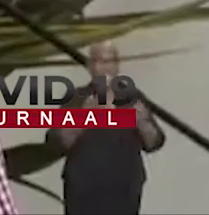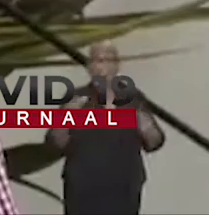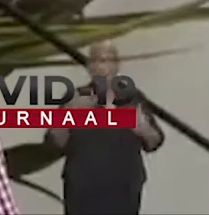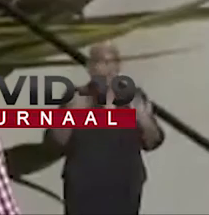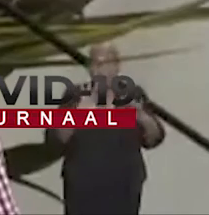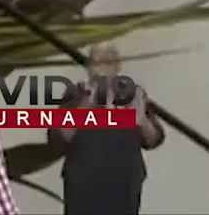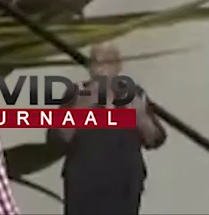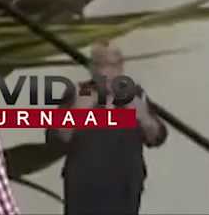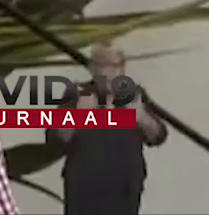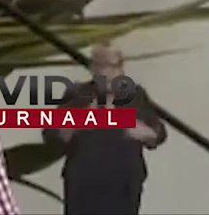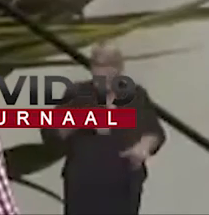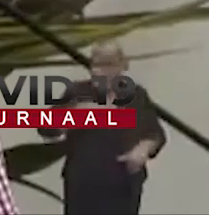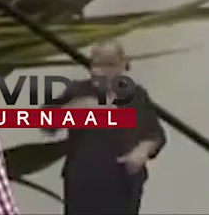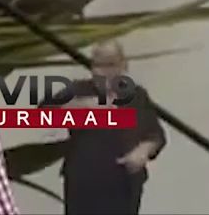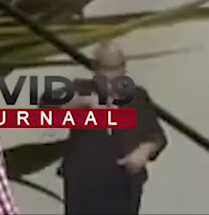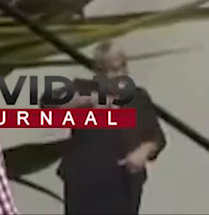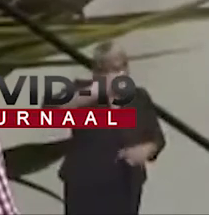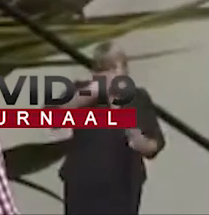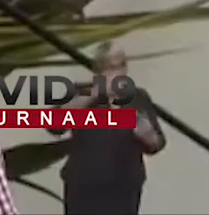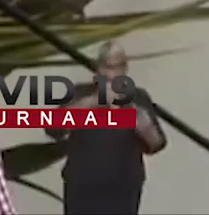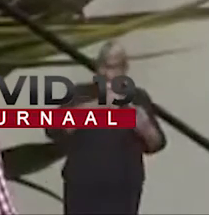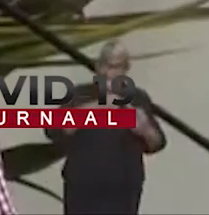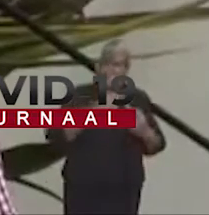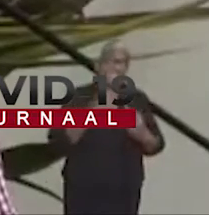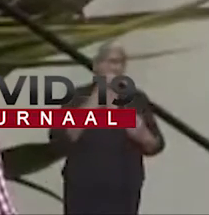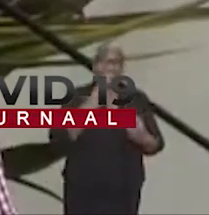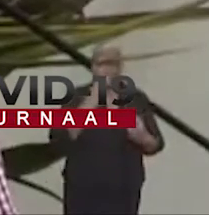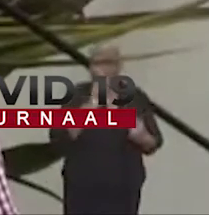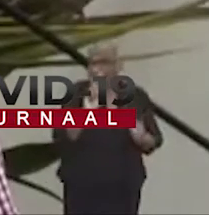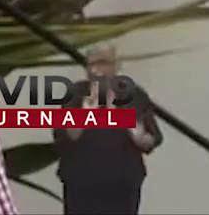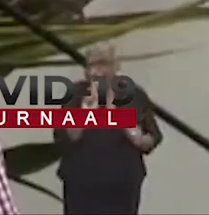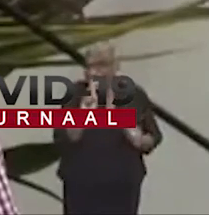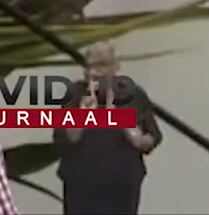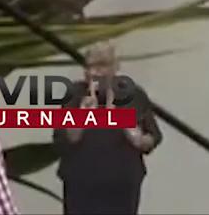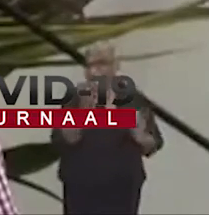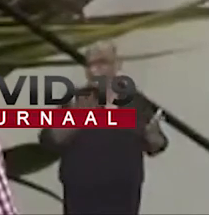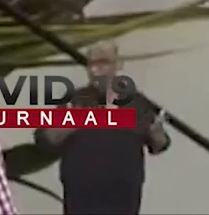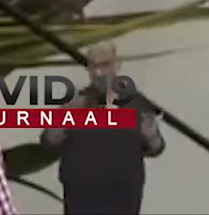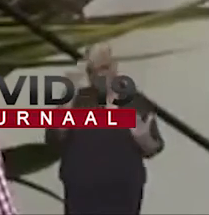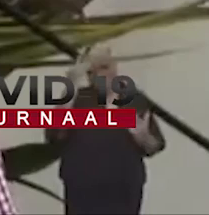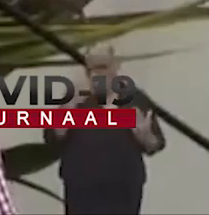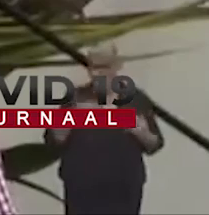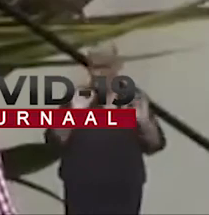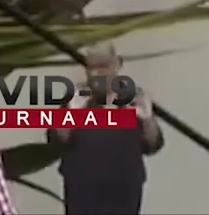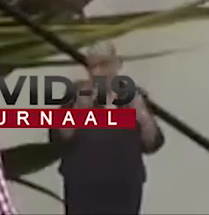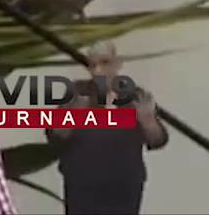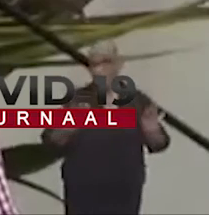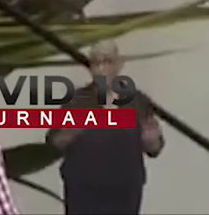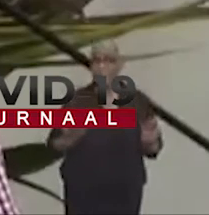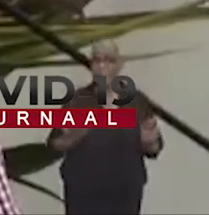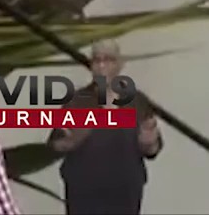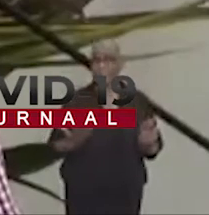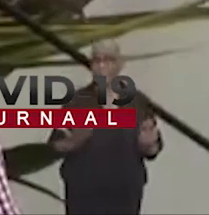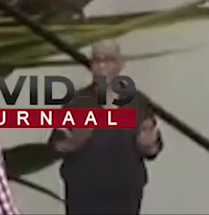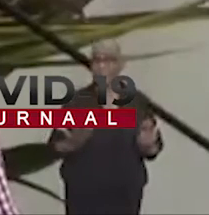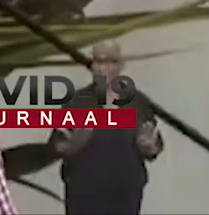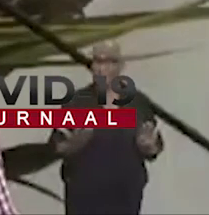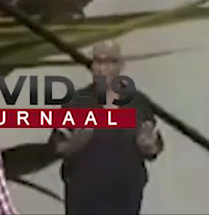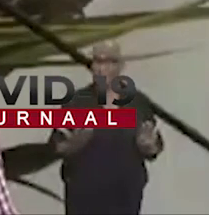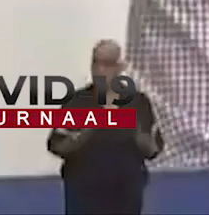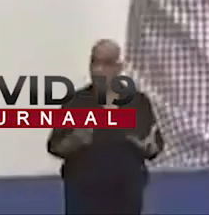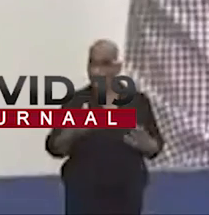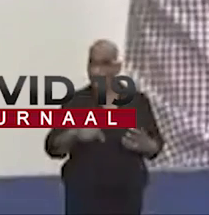testen. En we moeten ook rekening houden met het feit dat wij ook zitten met